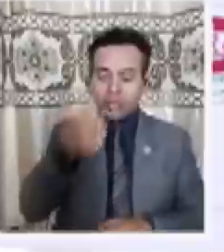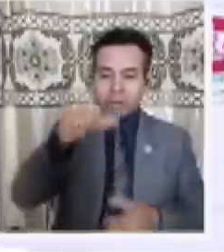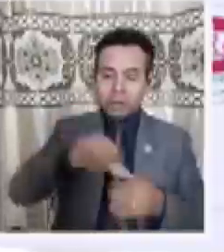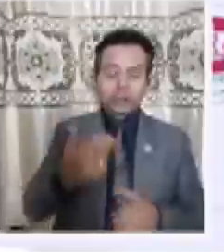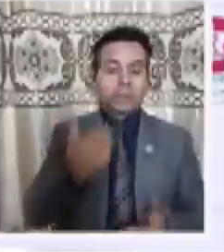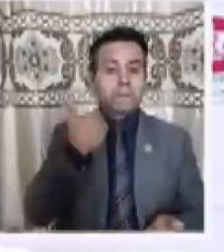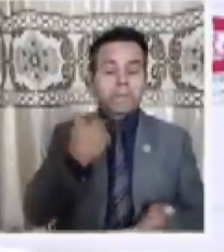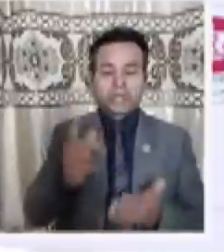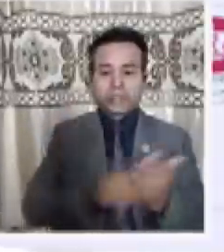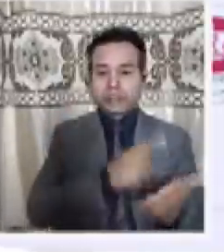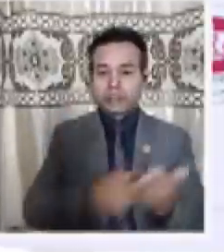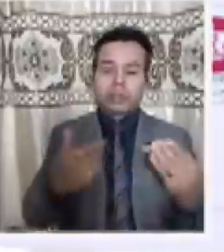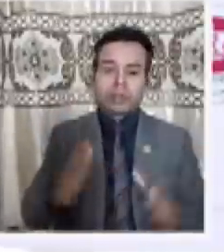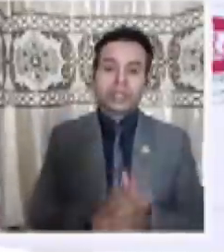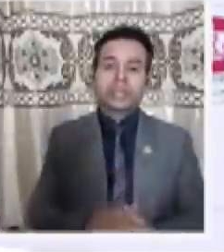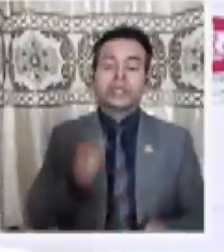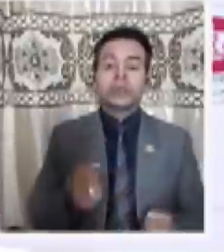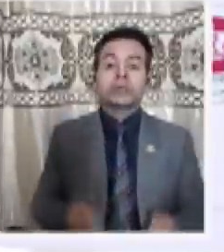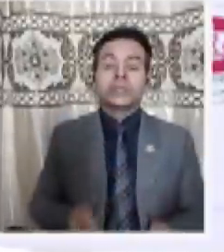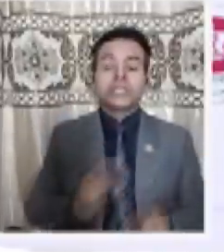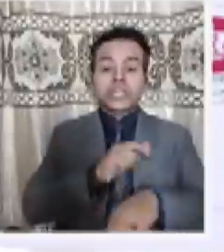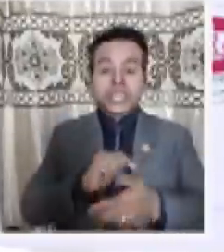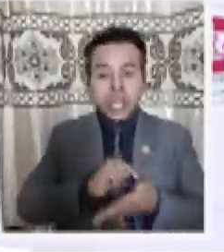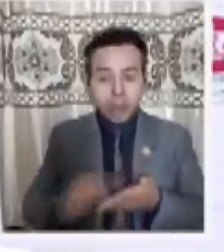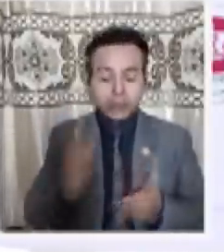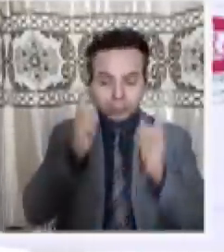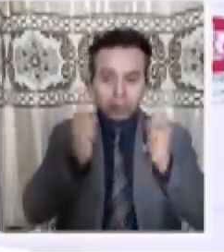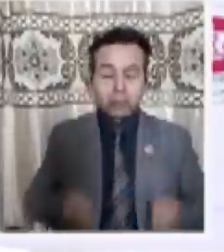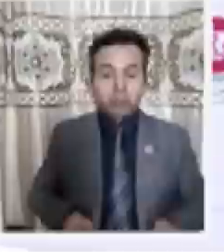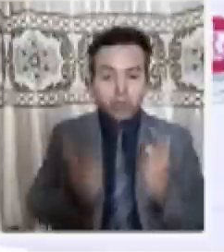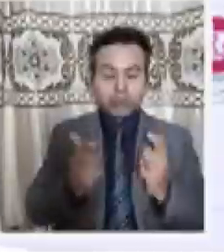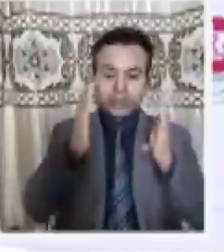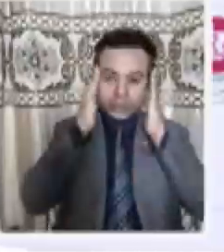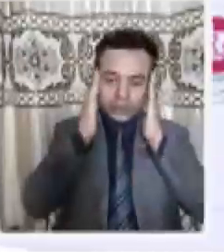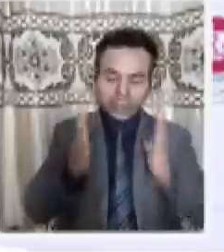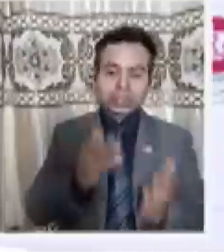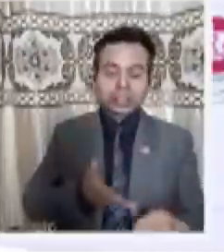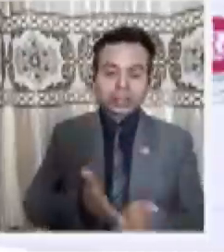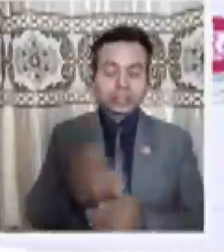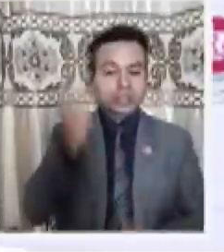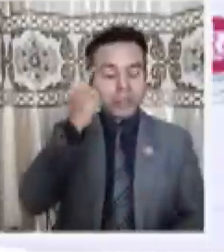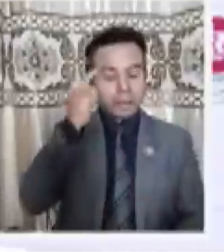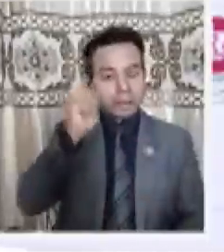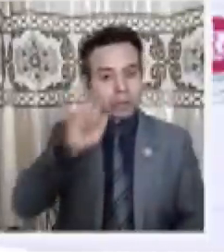সুস্থ জীবনযাপন করুন, সচল থাকুন এবং নিজেকে সুস্থ রাখুন,